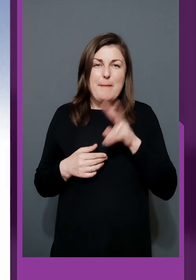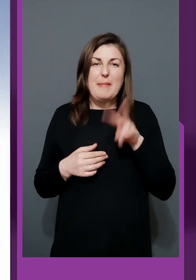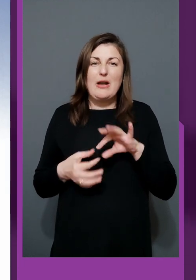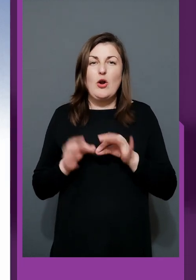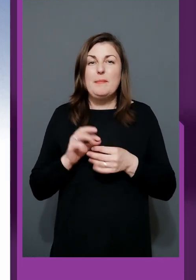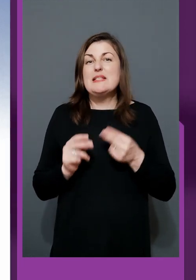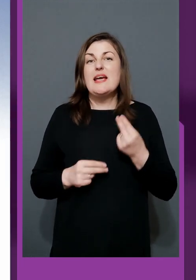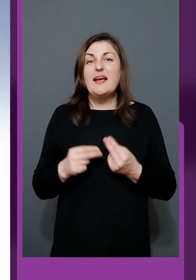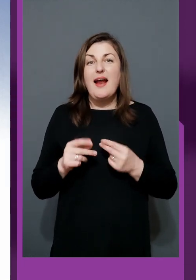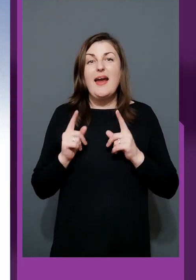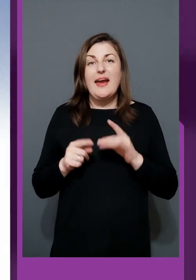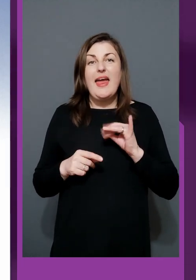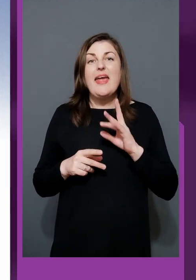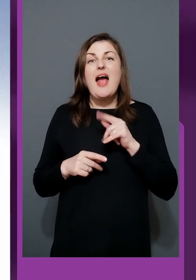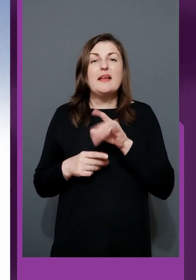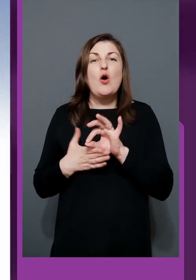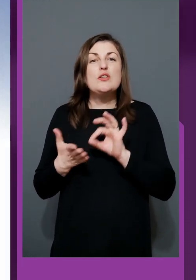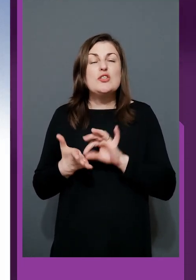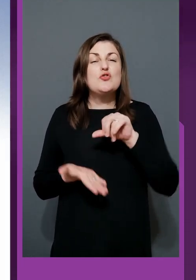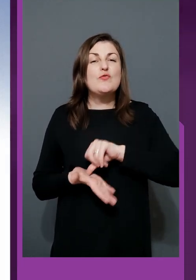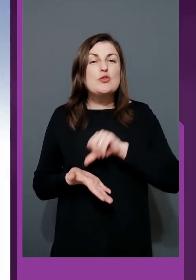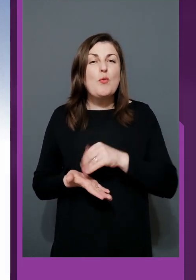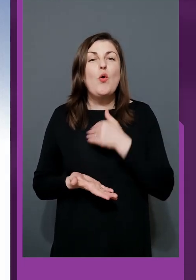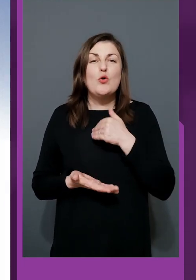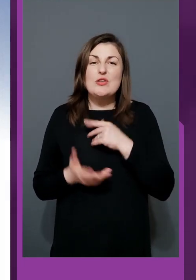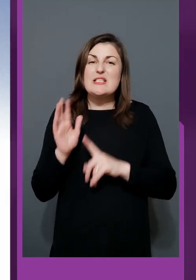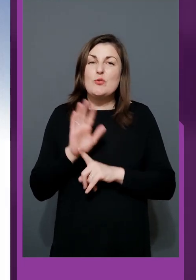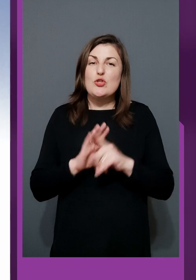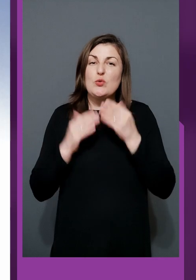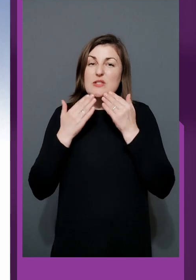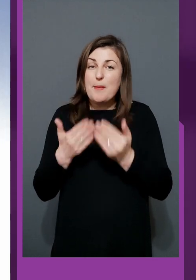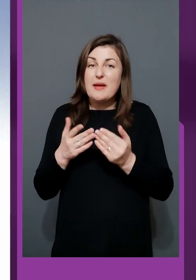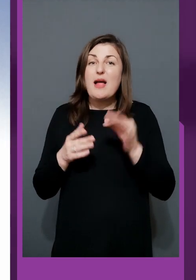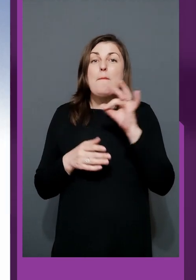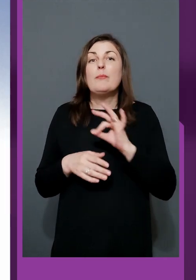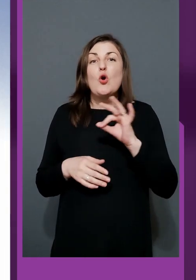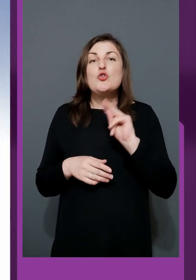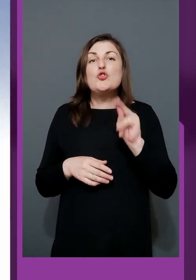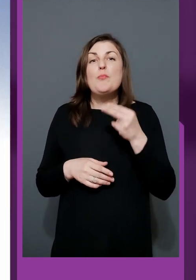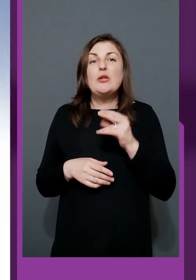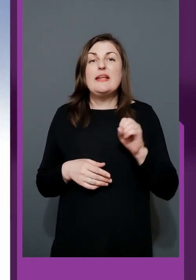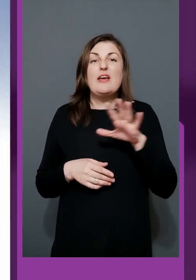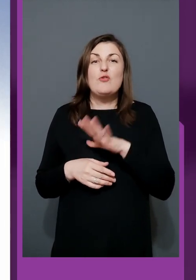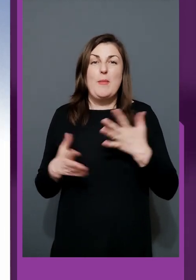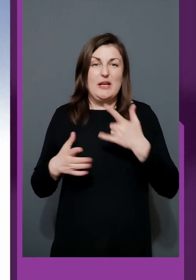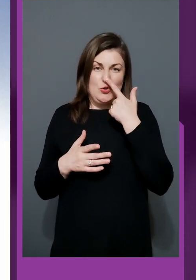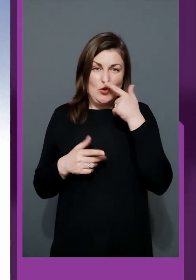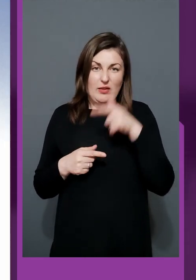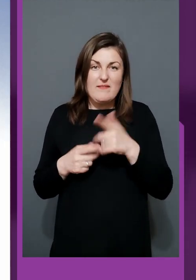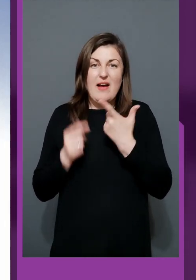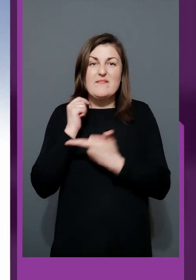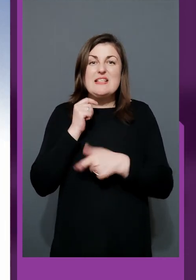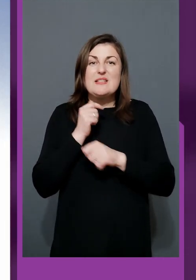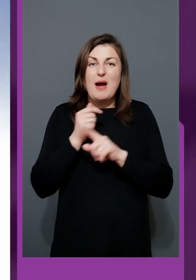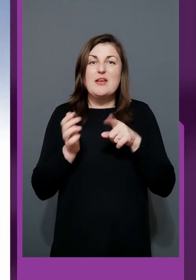паралімпійських Ігор Ну і як ти оціниш виступи хочеться спочатку запитати саме про Чемпіонат Європи який нещодавно